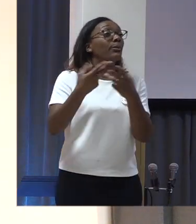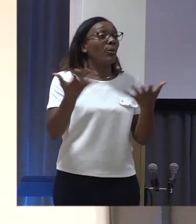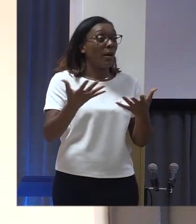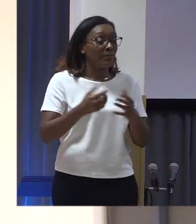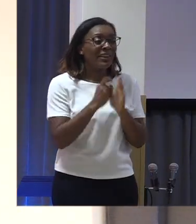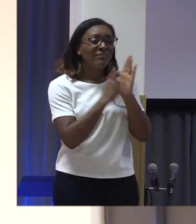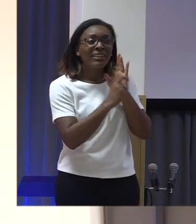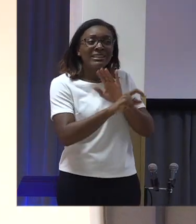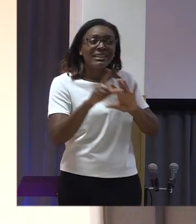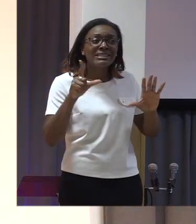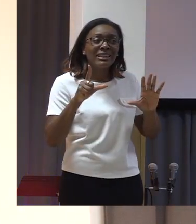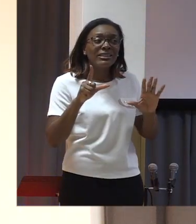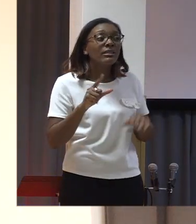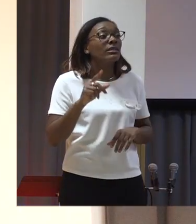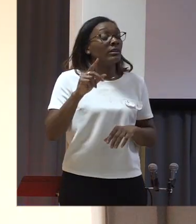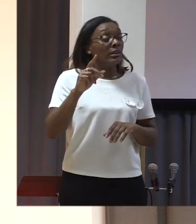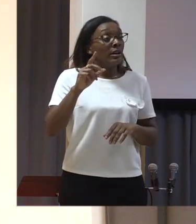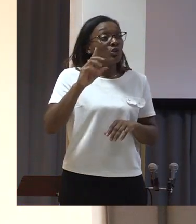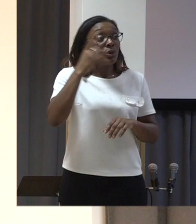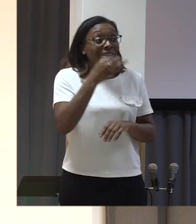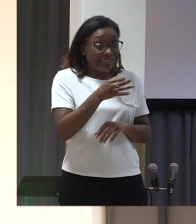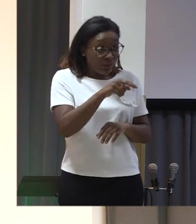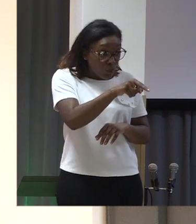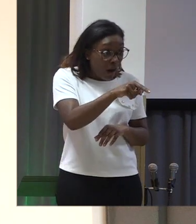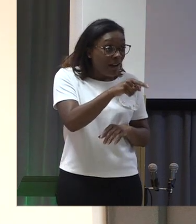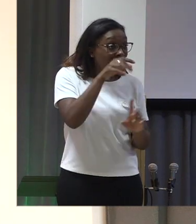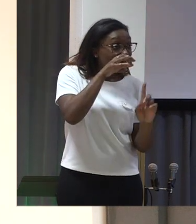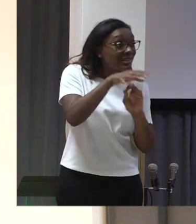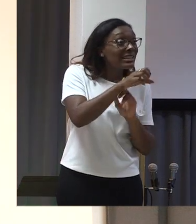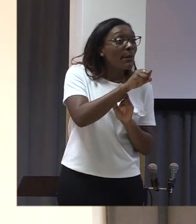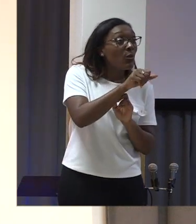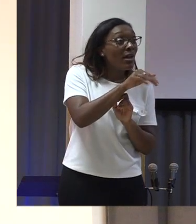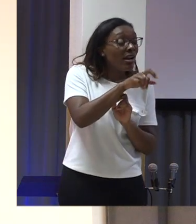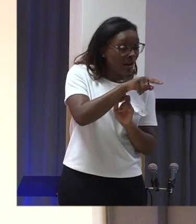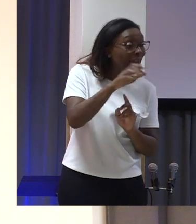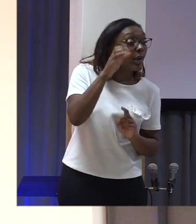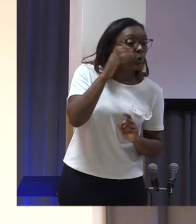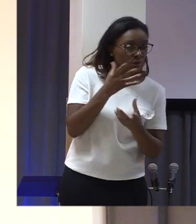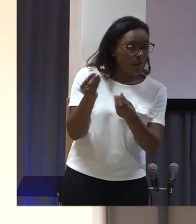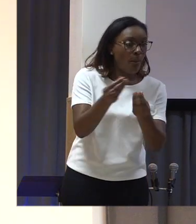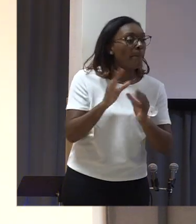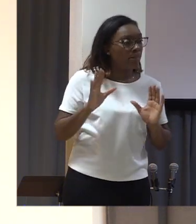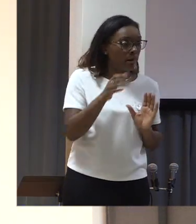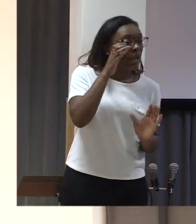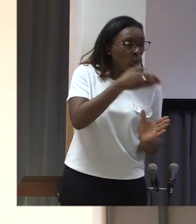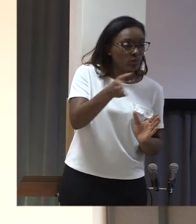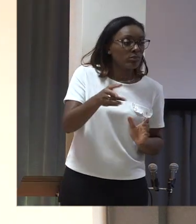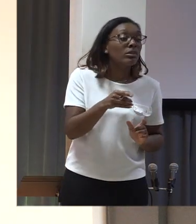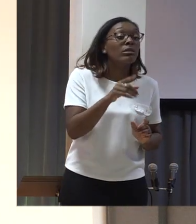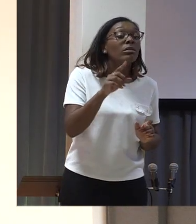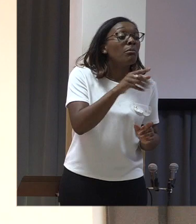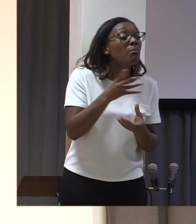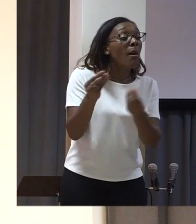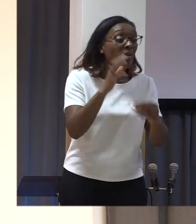Samuel d'écouter la voix du peuple. Écoute le peuple dans tout ce qu'il te dira, ce n'est pas toi qu'il